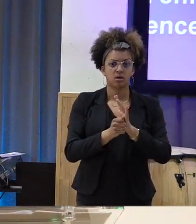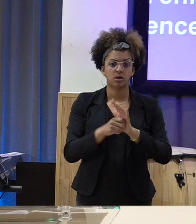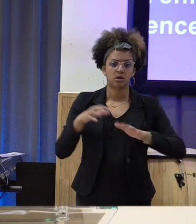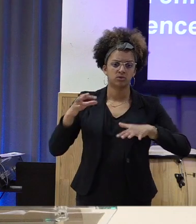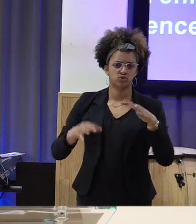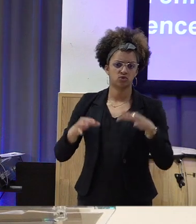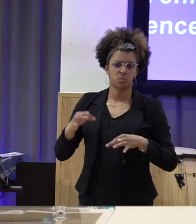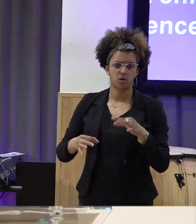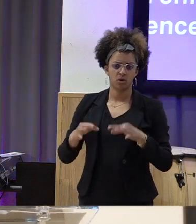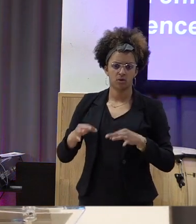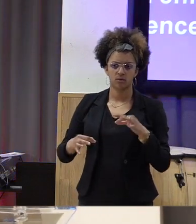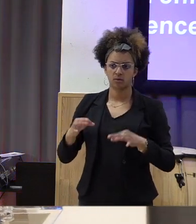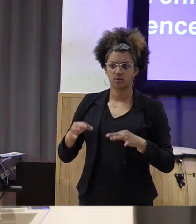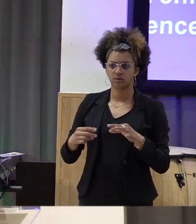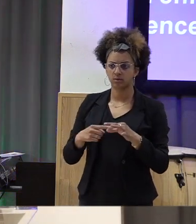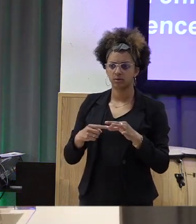le jugement